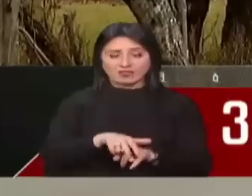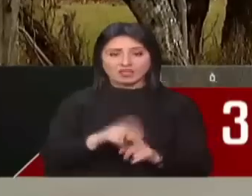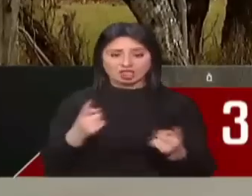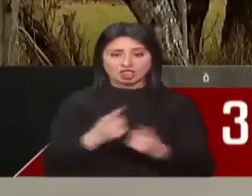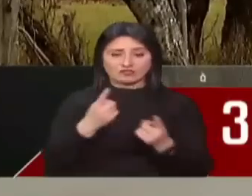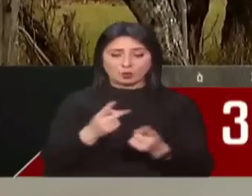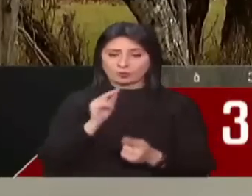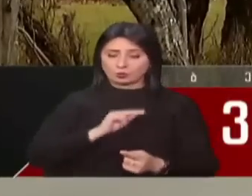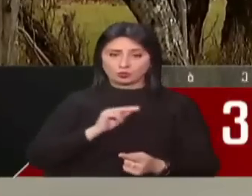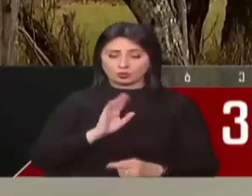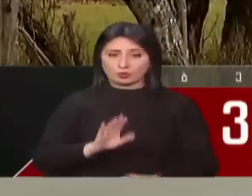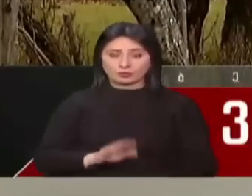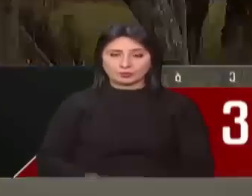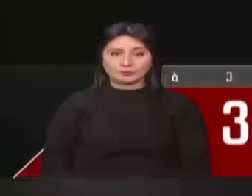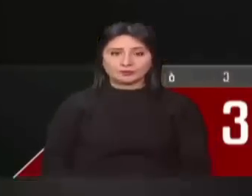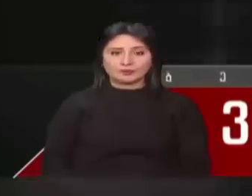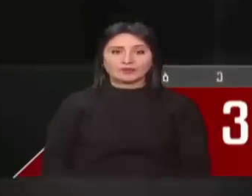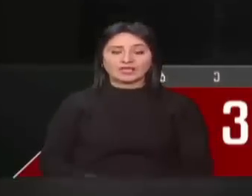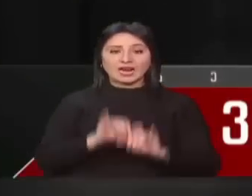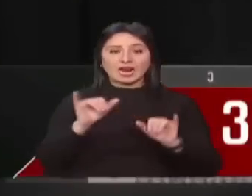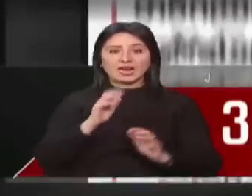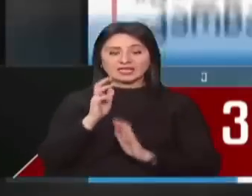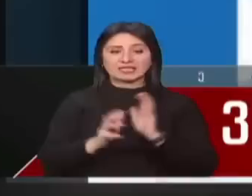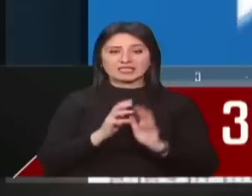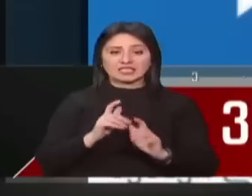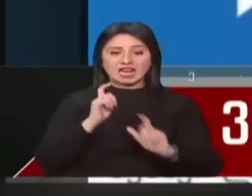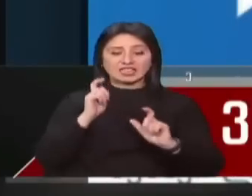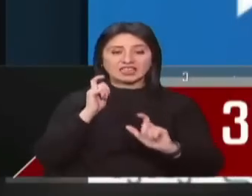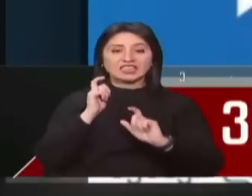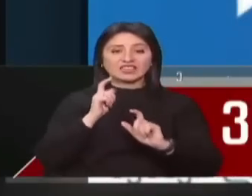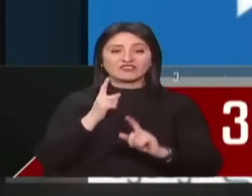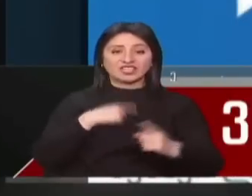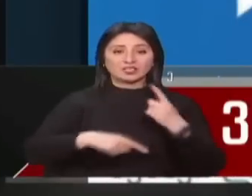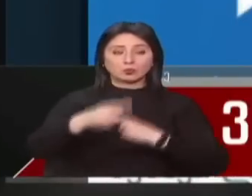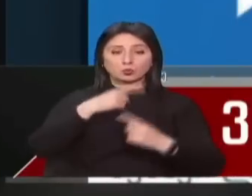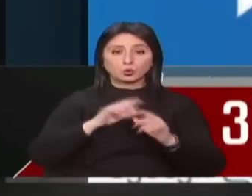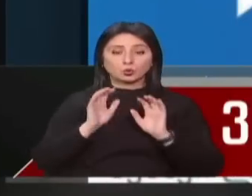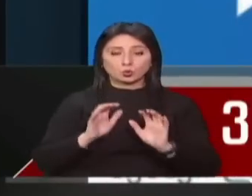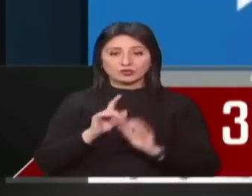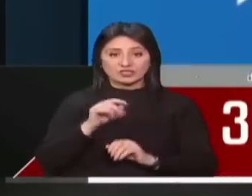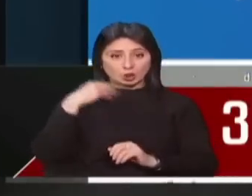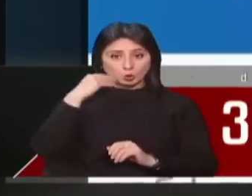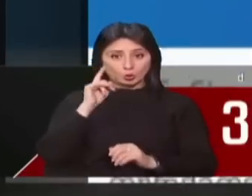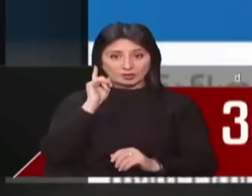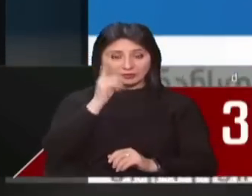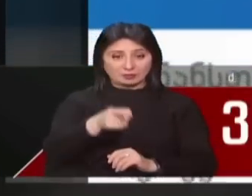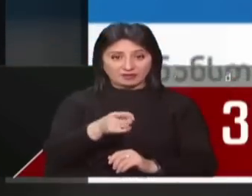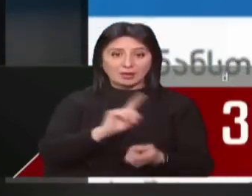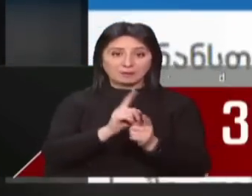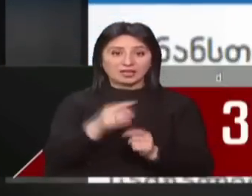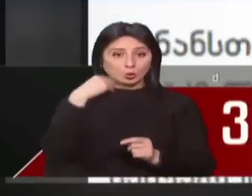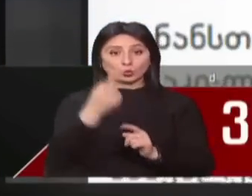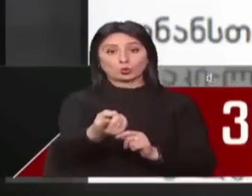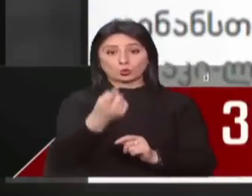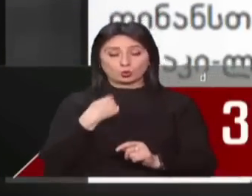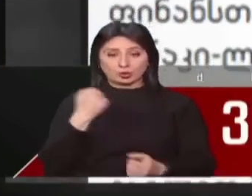ჩვეულ რეჟიმში მუშაობს. გაზრდილი საერთაშორისო ტვირთბრუნვის უწყვეტობის უზრუნველყოფის მიზნით თურქეთის მიმართულებით და პირიქით